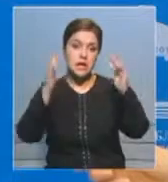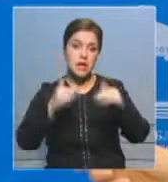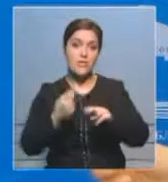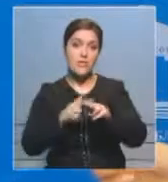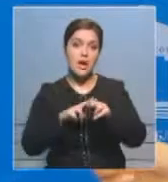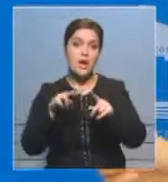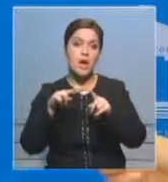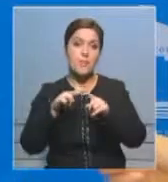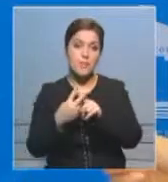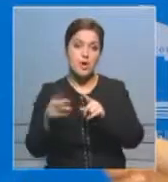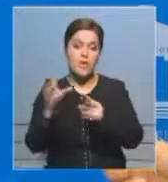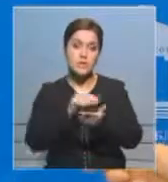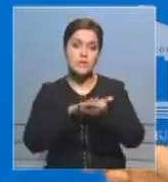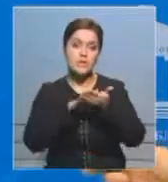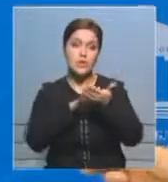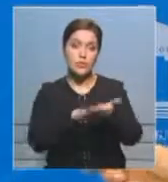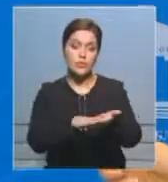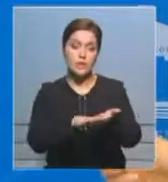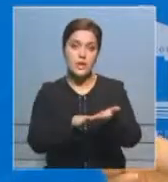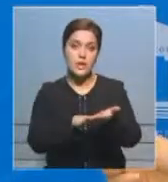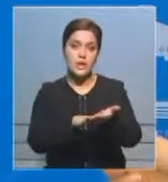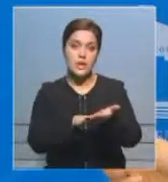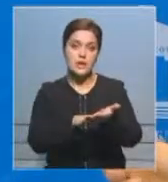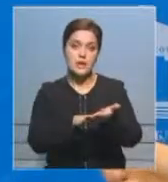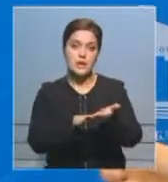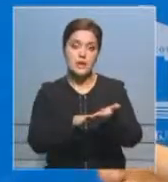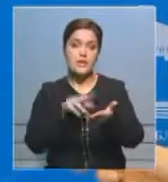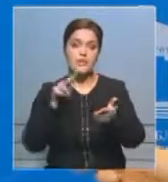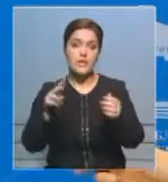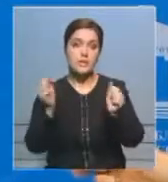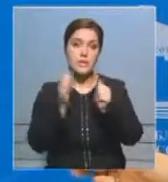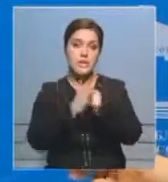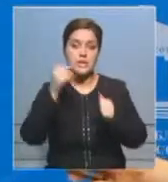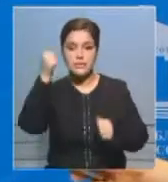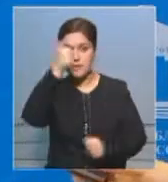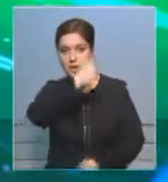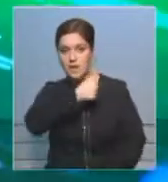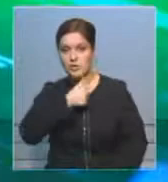всех подаваемых документах поданных документов 2015